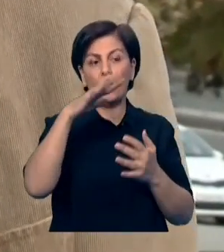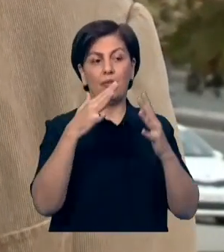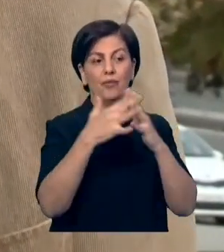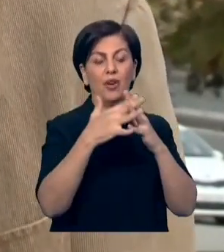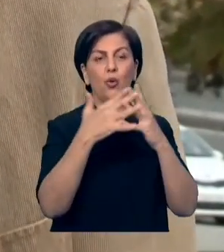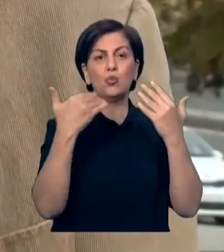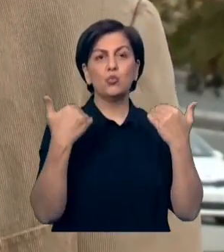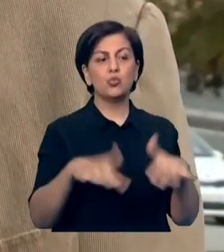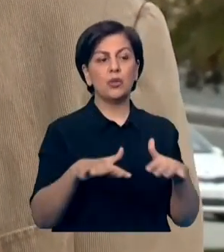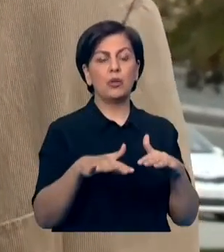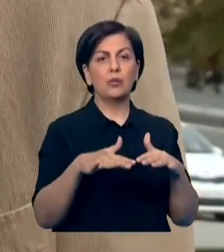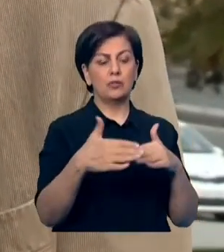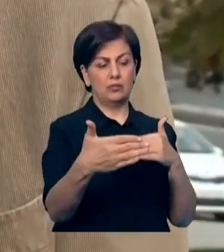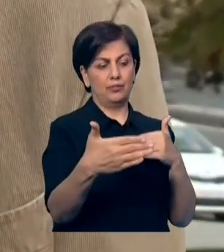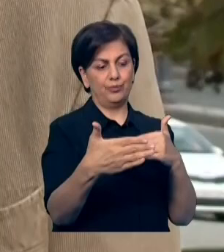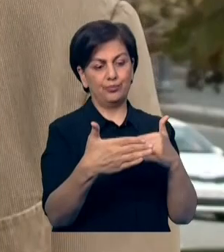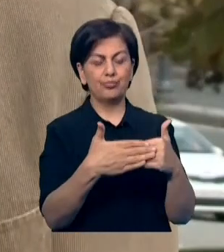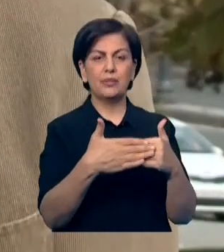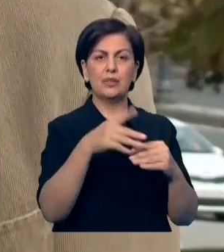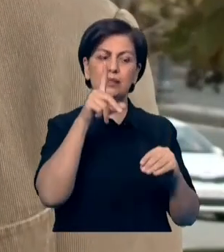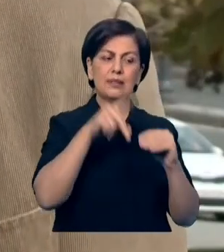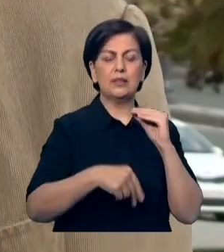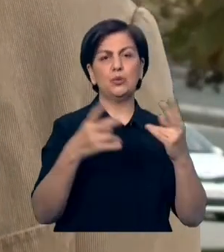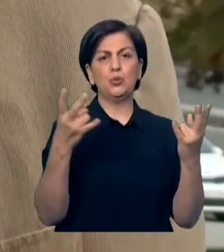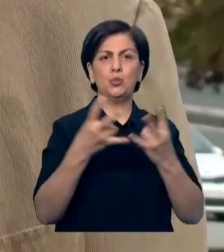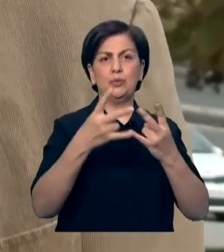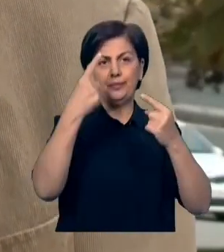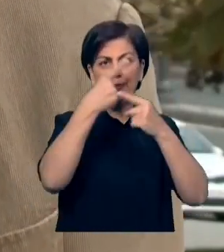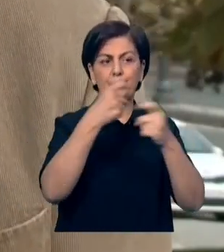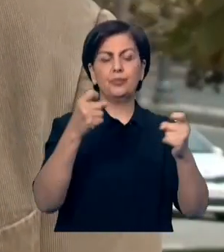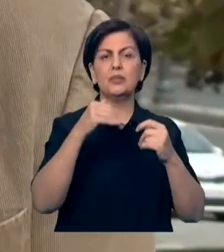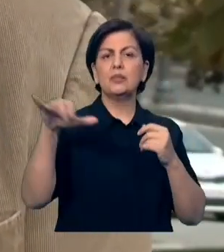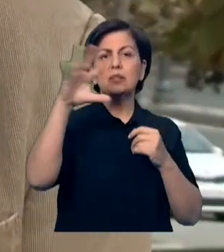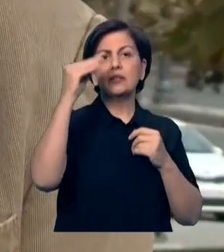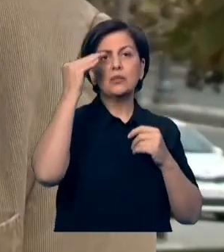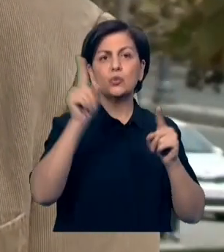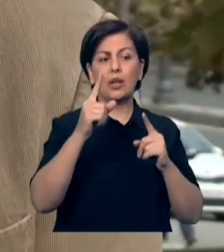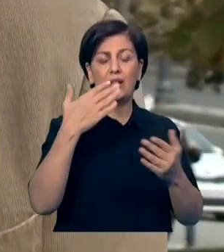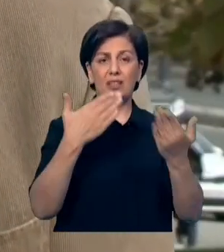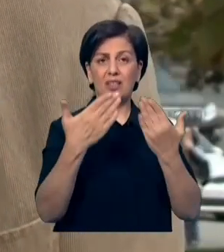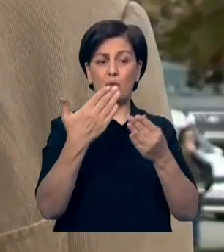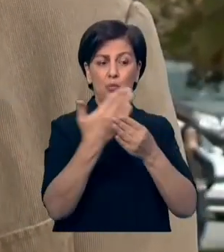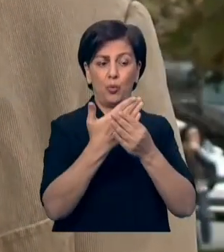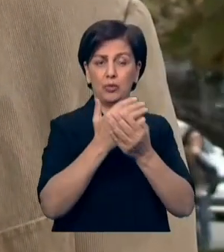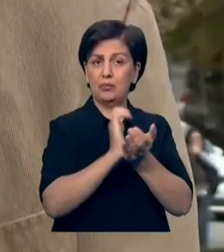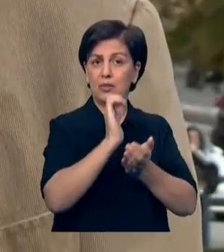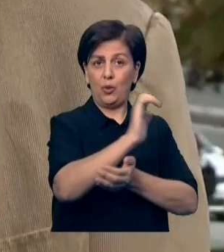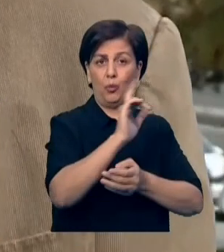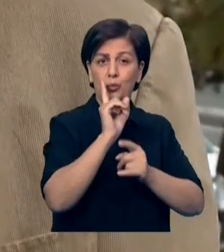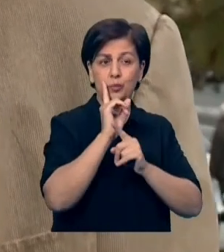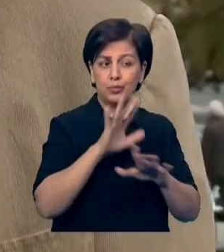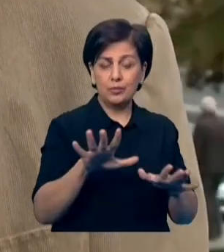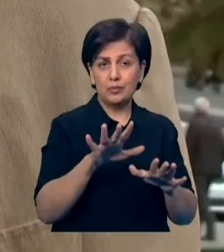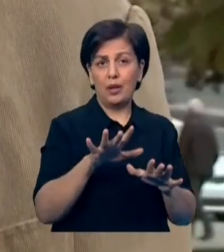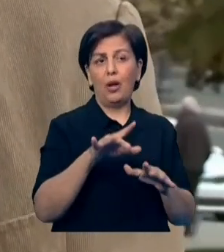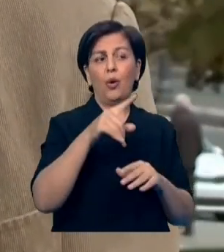artıq sonlandırılmasının vacibliyini düşünürlər və hesab edirlər ki, əgər bu yardımlar ayrılmasa, nəticədə həm Rusiya,